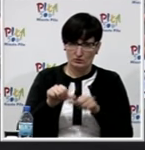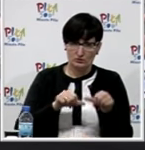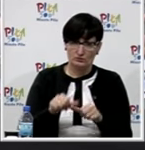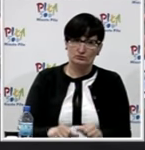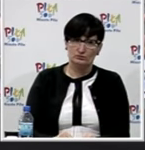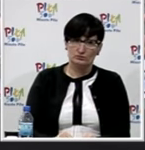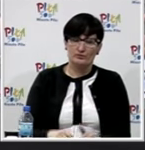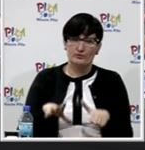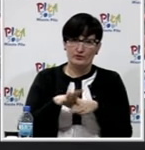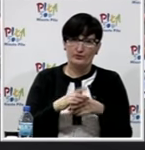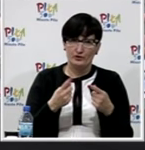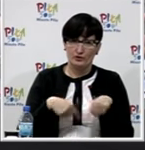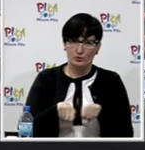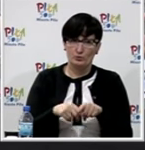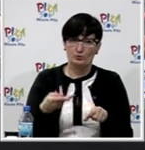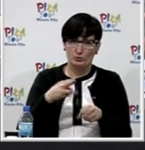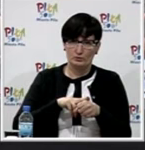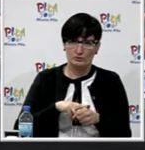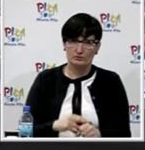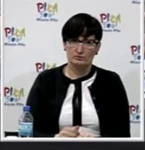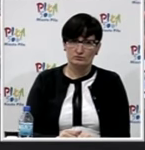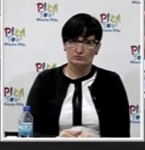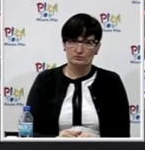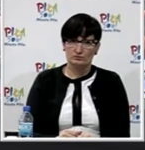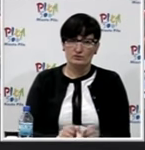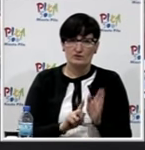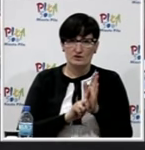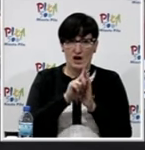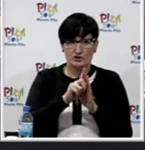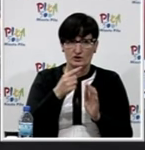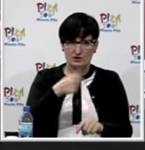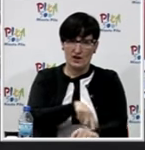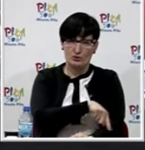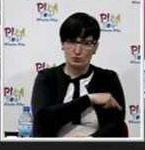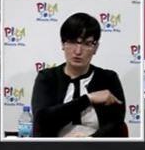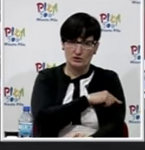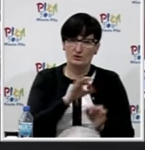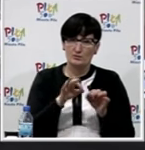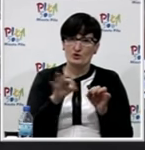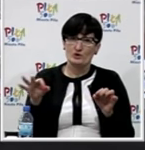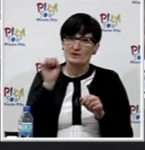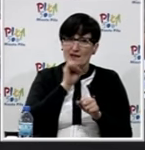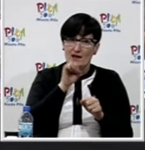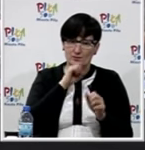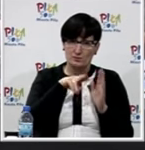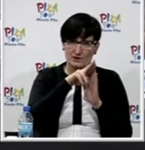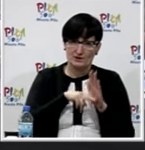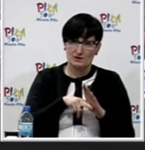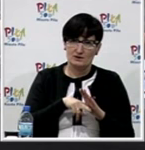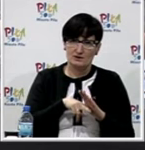w wyniku których wskaźnik zadłużenia mierzony starymi przepisami spadł